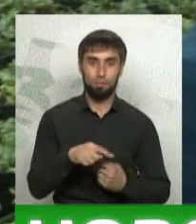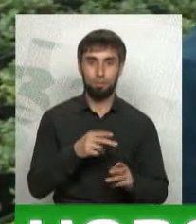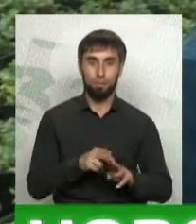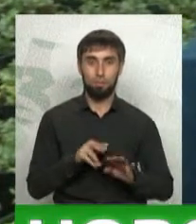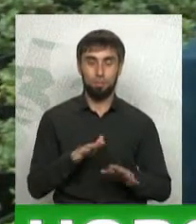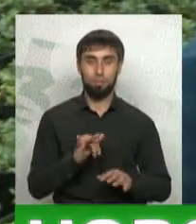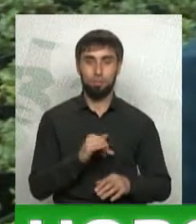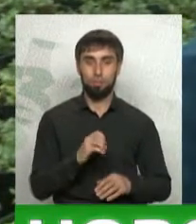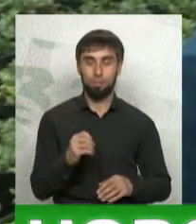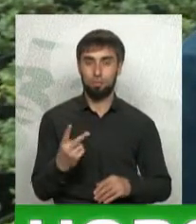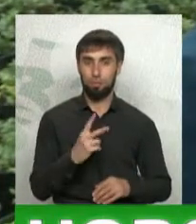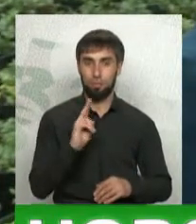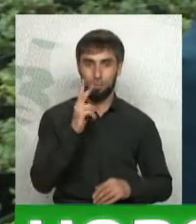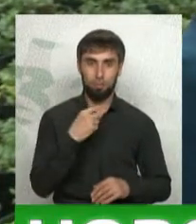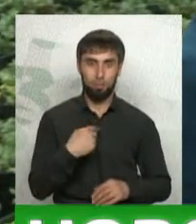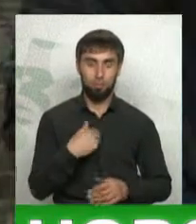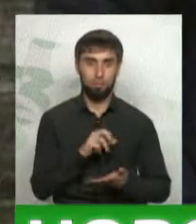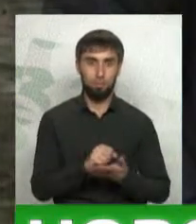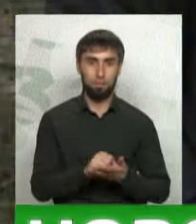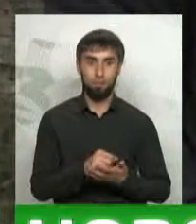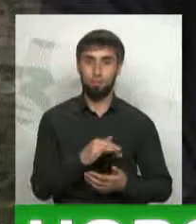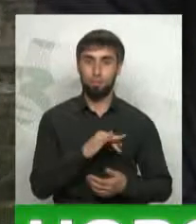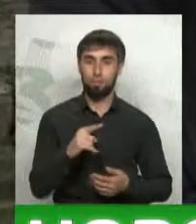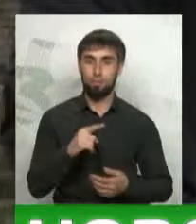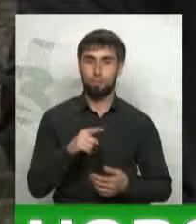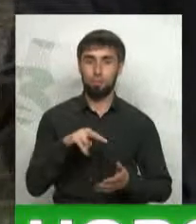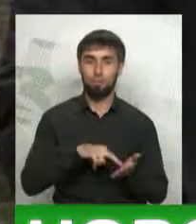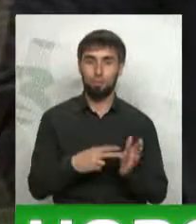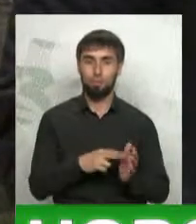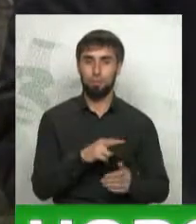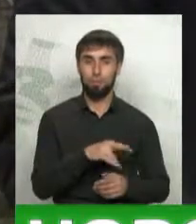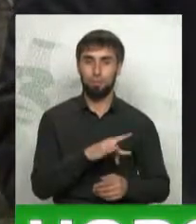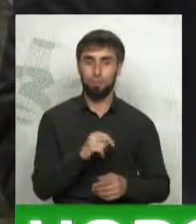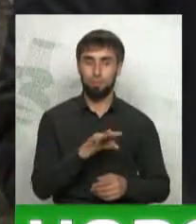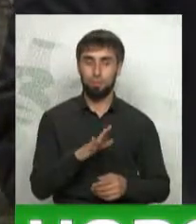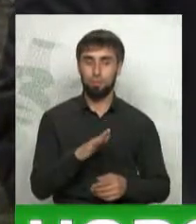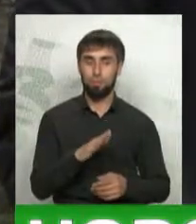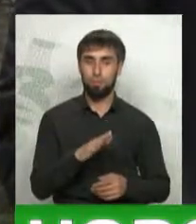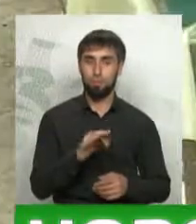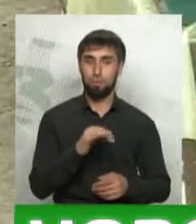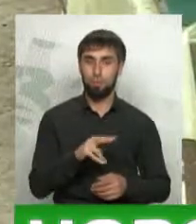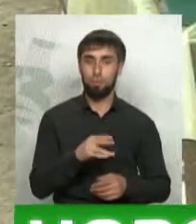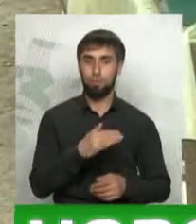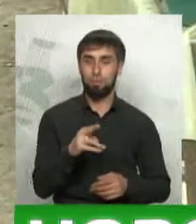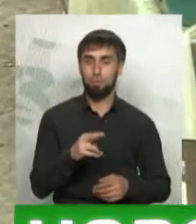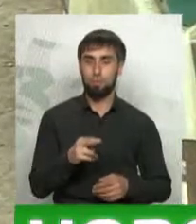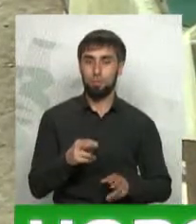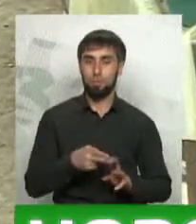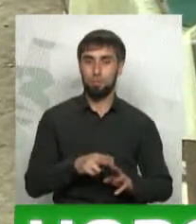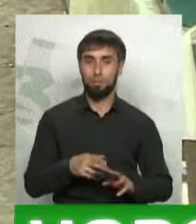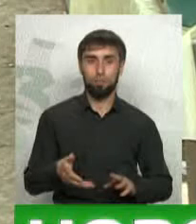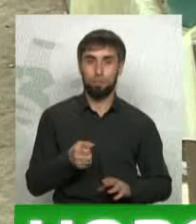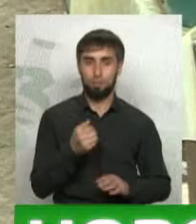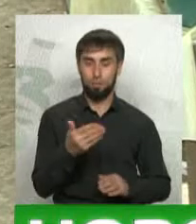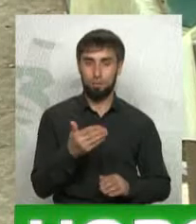делом. Вот уже второй год я занимаюсь. Бизнес-план Луизы Куртоевой оценил фонд поддержки предпринимательства. После